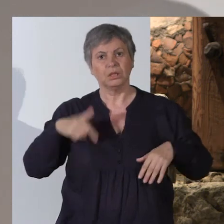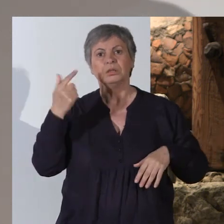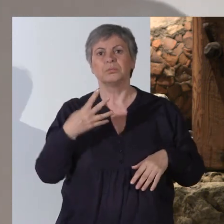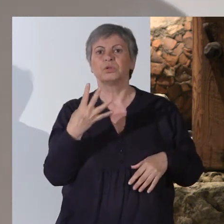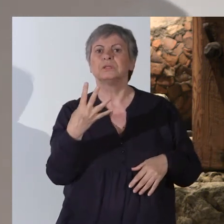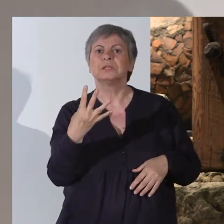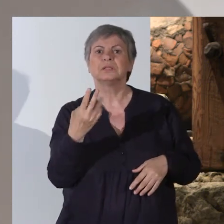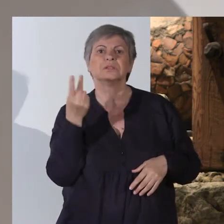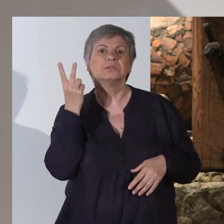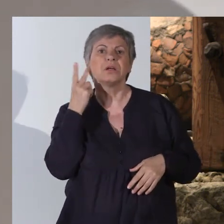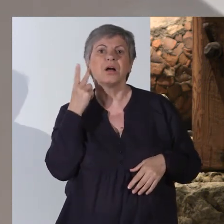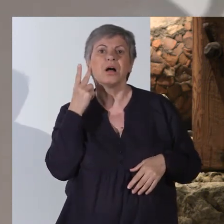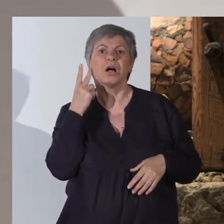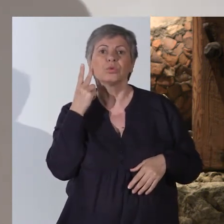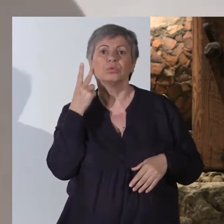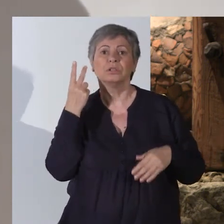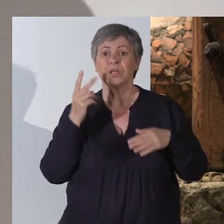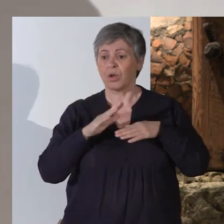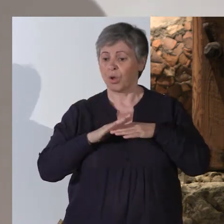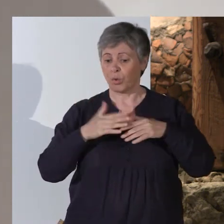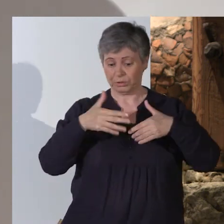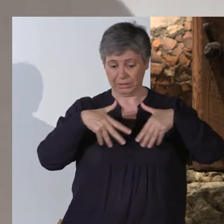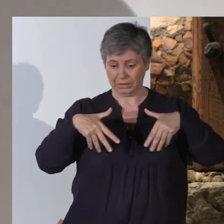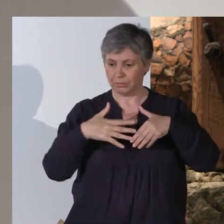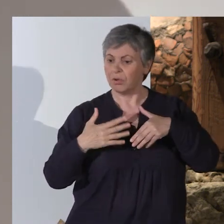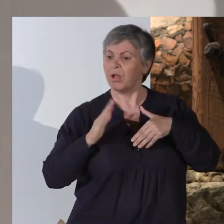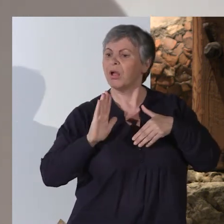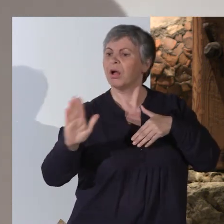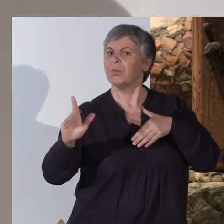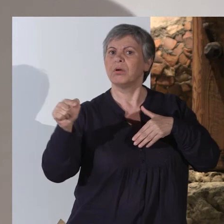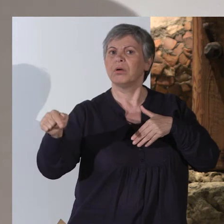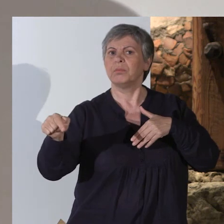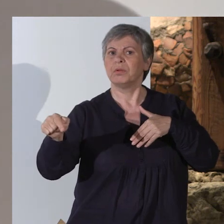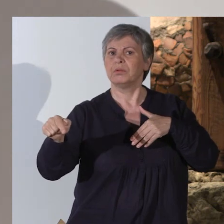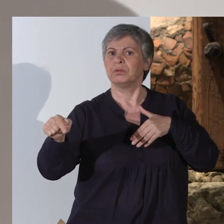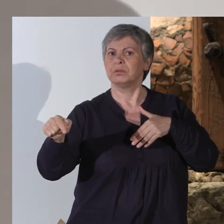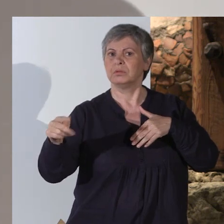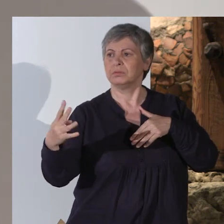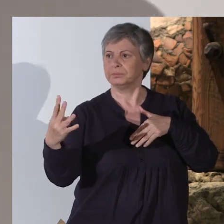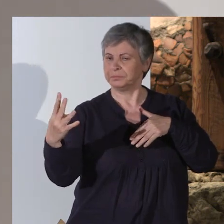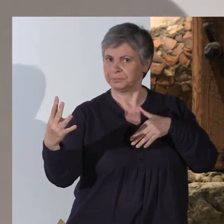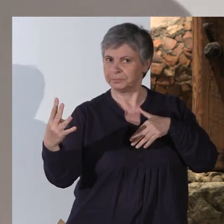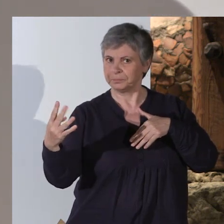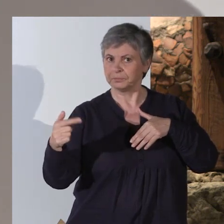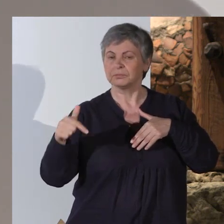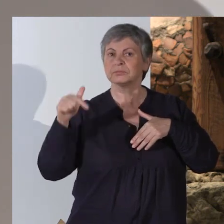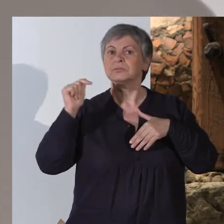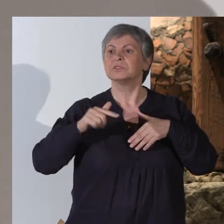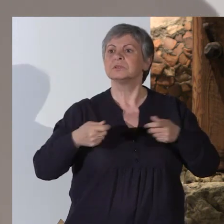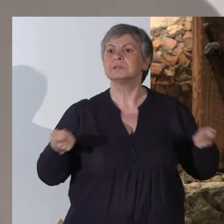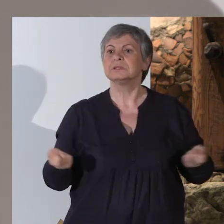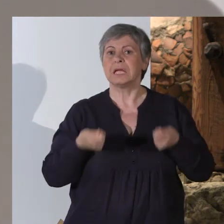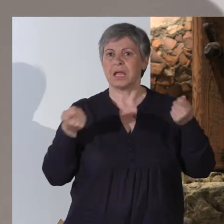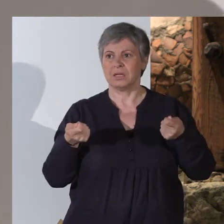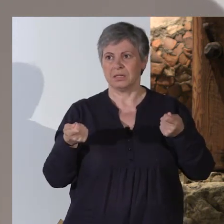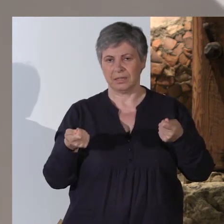βρισκόντουσαν διαγώνια απέναντι από τη σκηνή σε σχέση και με τη χωροταξία του θεάτρου αυτό που συνέβαινε λοιπόν ήταν ότι